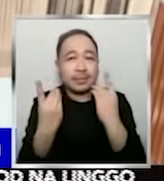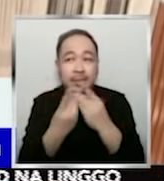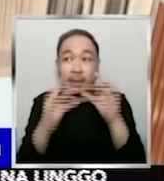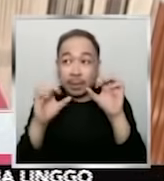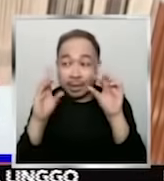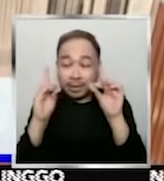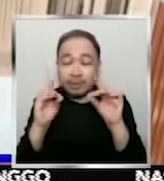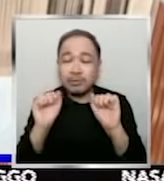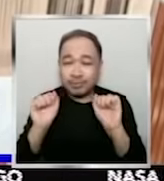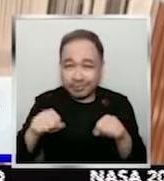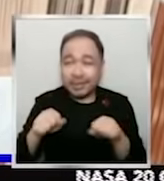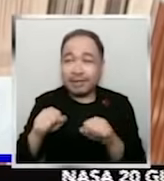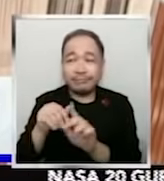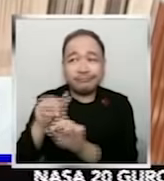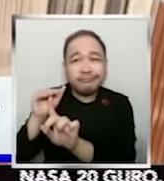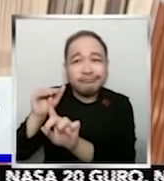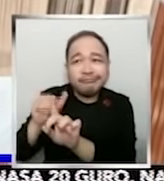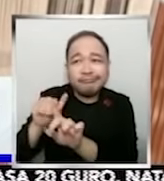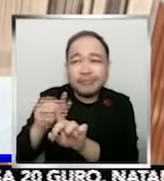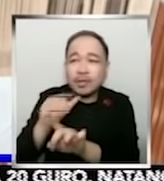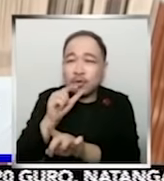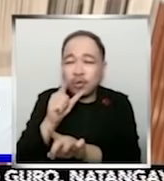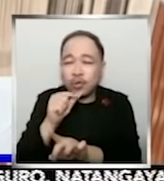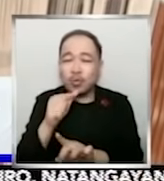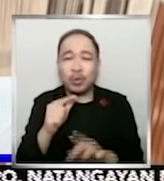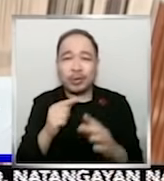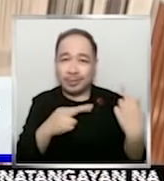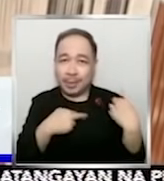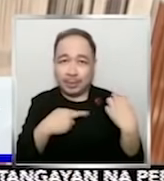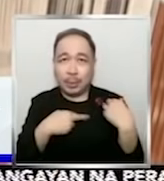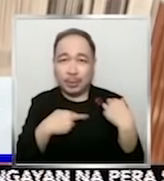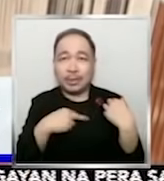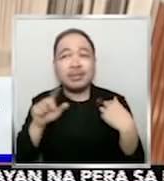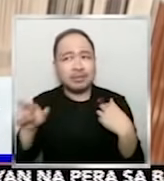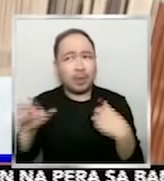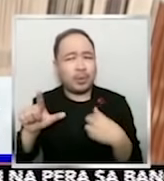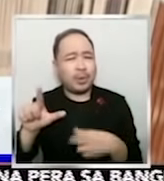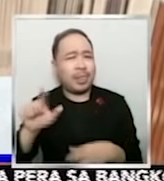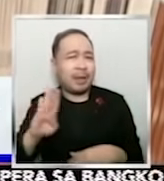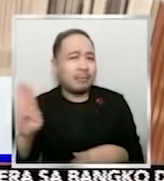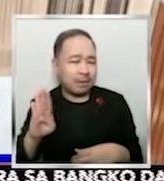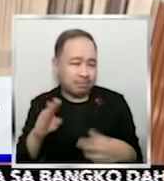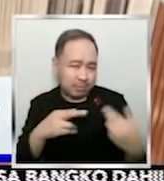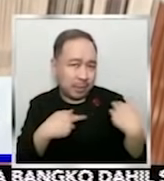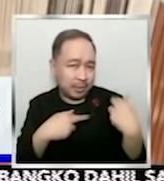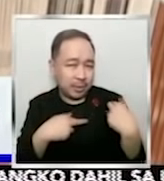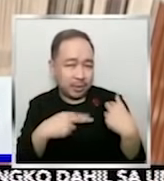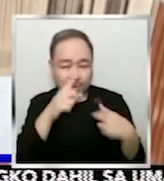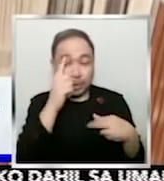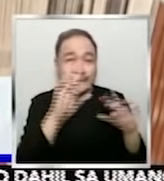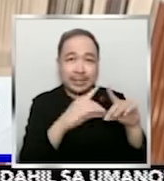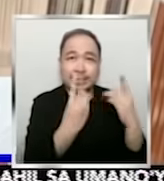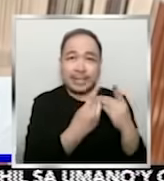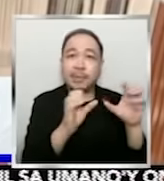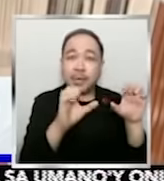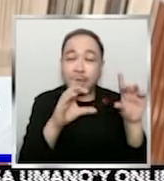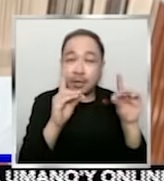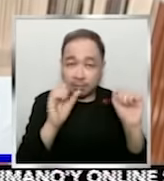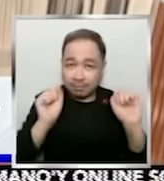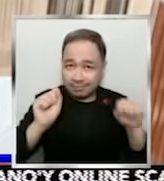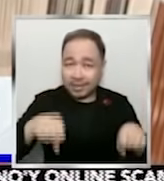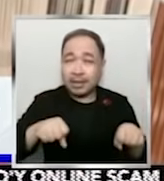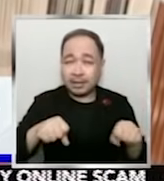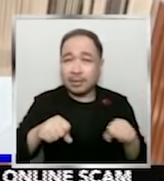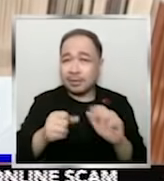yung pananagutan ng land bank. No? After all, yung DepEd ay merong capacity at merong resources.